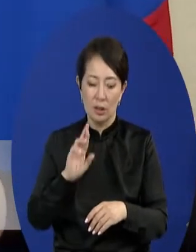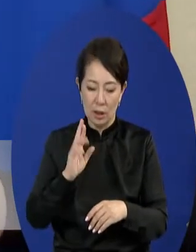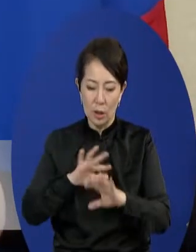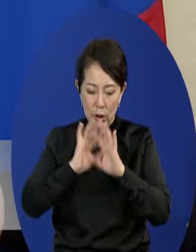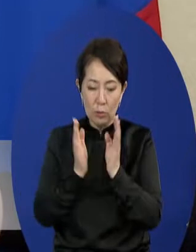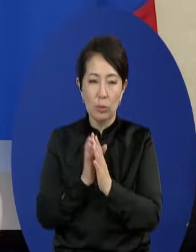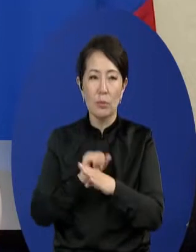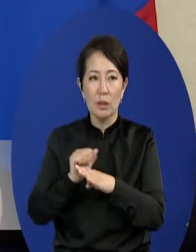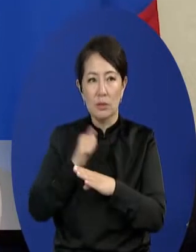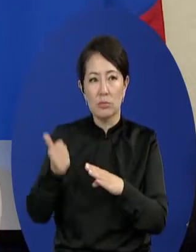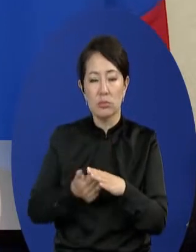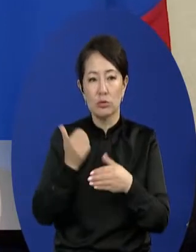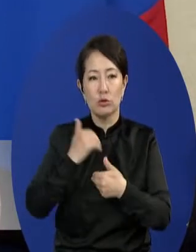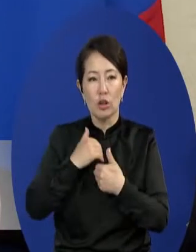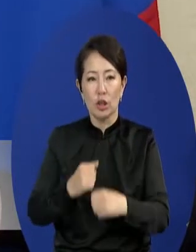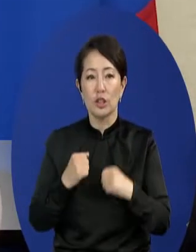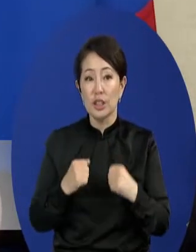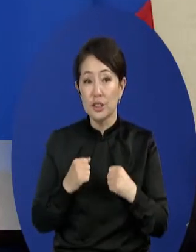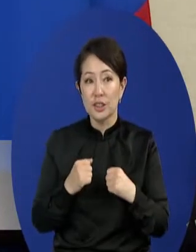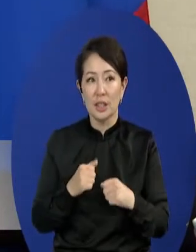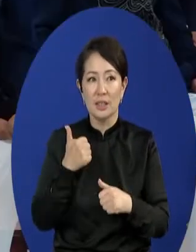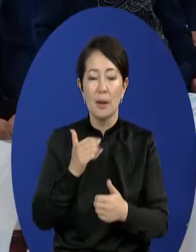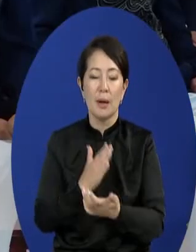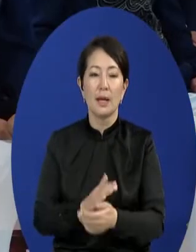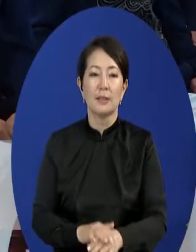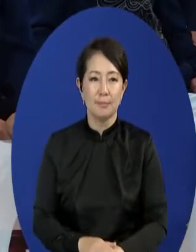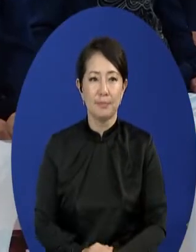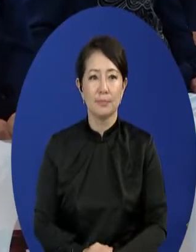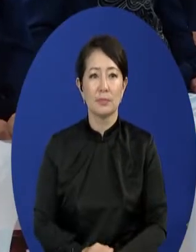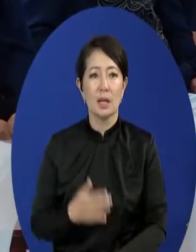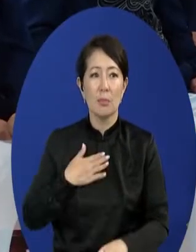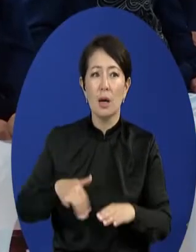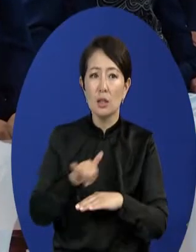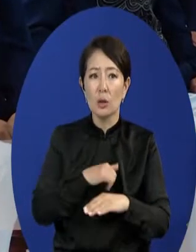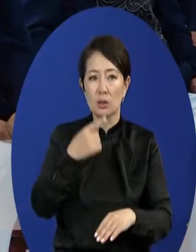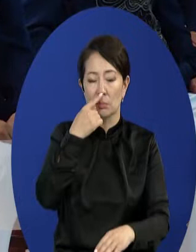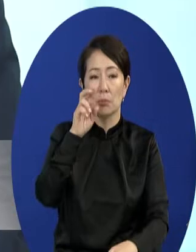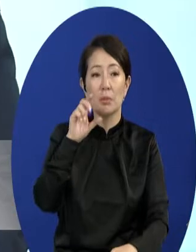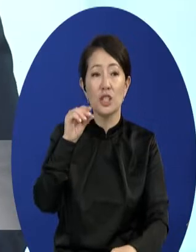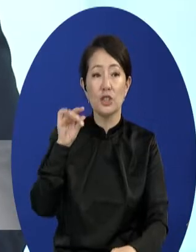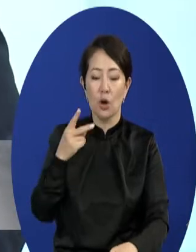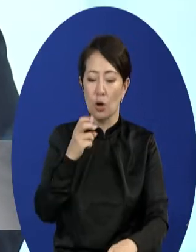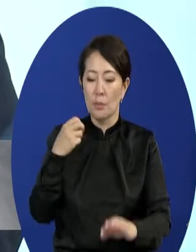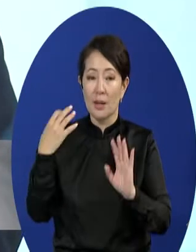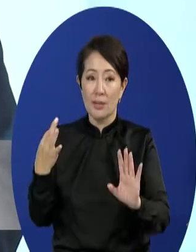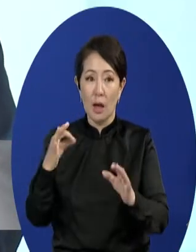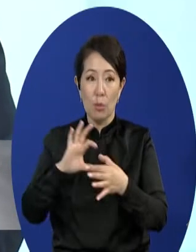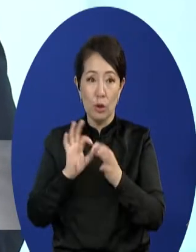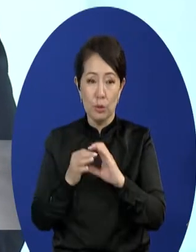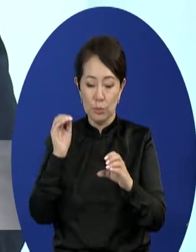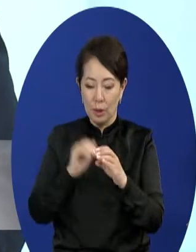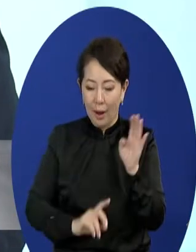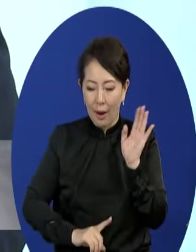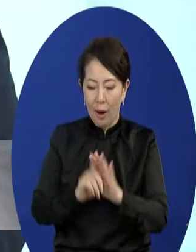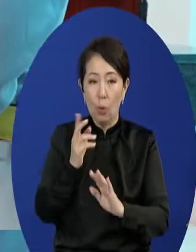юм жигдрээд бүгдээр дор дорноо хичээгээд сайн байгаа. Манай улс Бээжин 2008 Олимпиад анх удаага хос алтан медаль